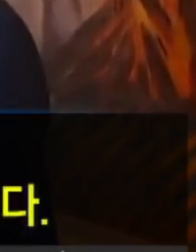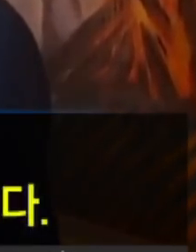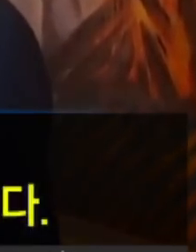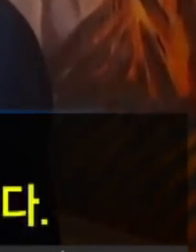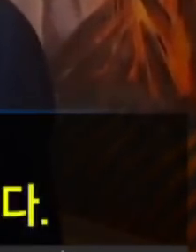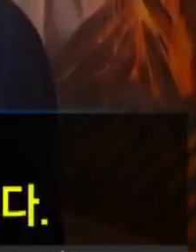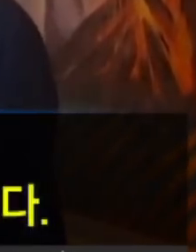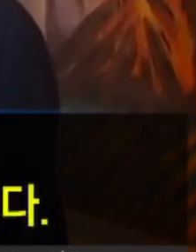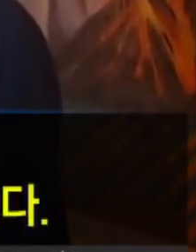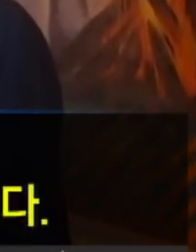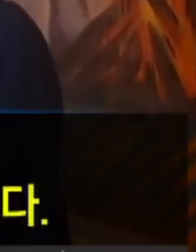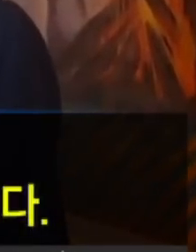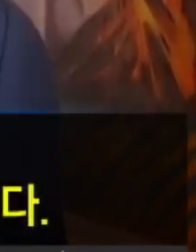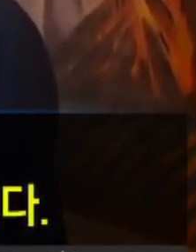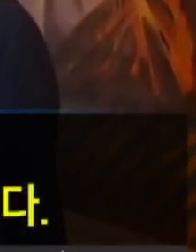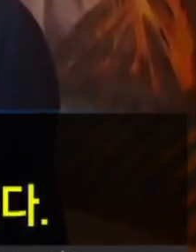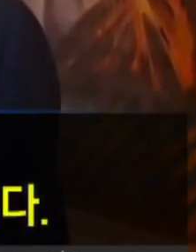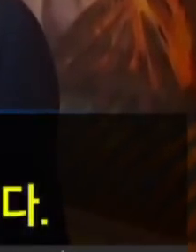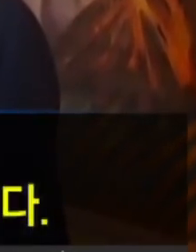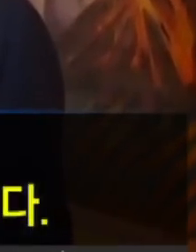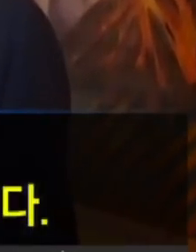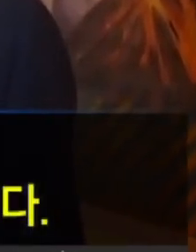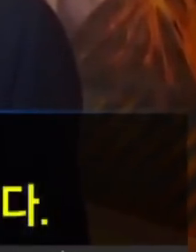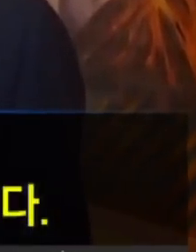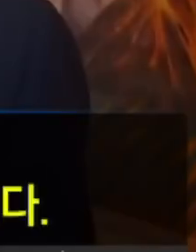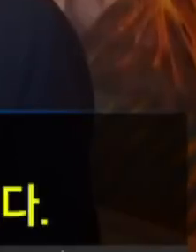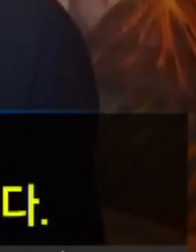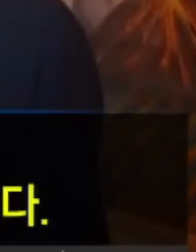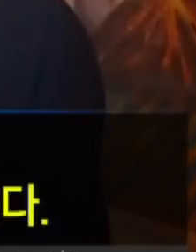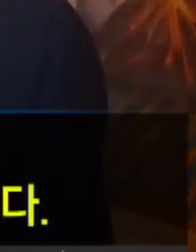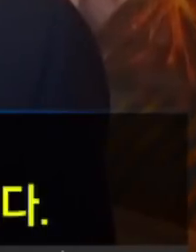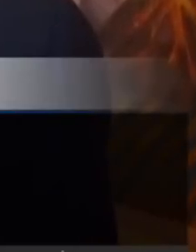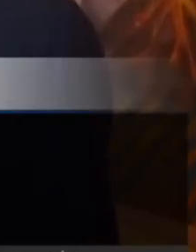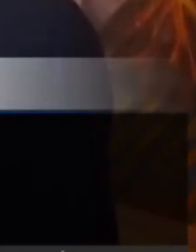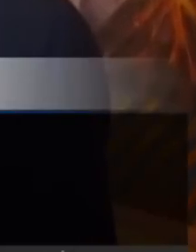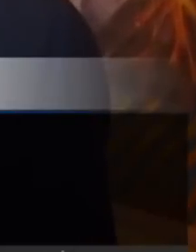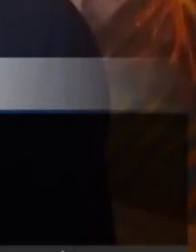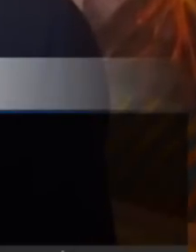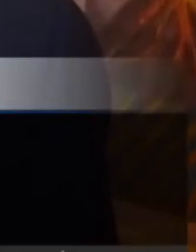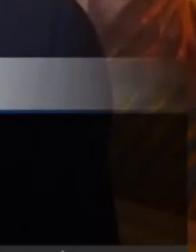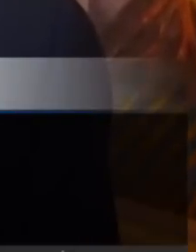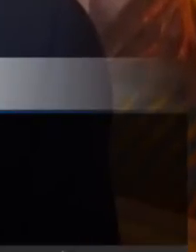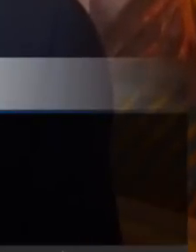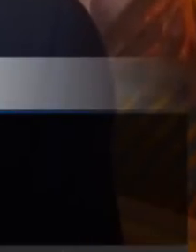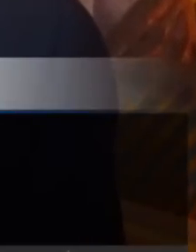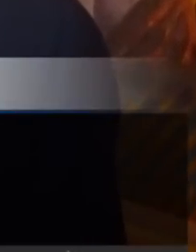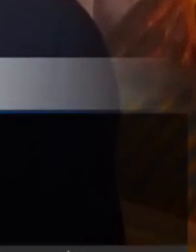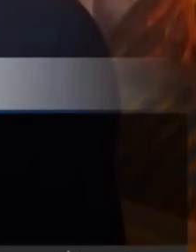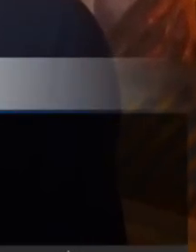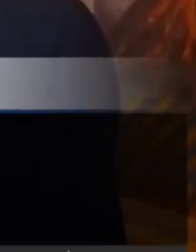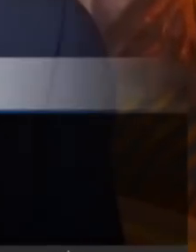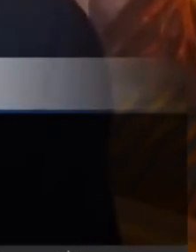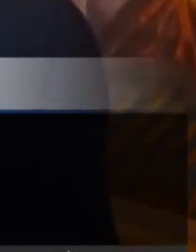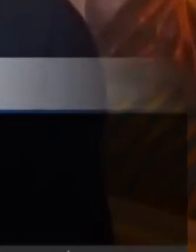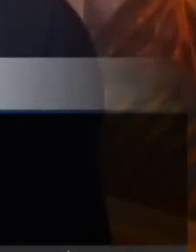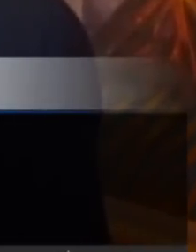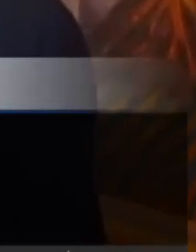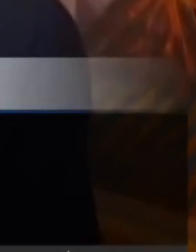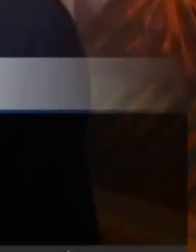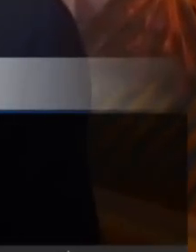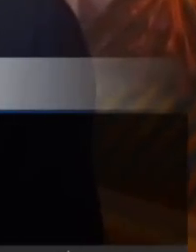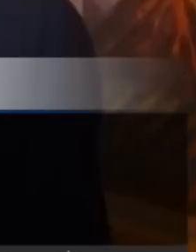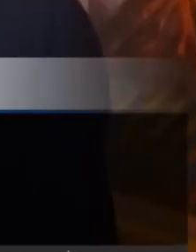직무수행이 불 가능하기 때문에 면직을 제가 하는거다 이거는 이른바 우리 헌법상 원칙인